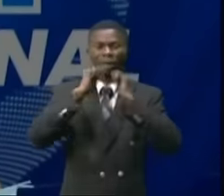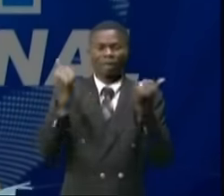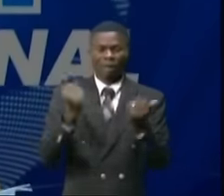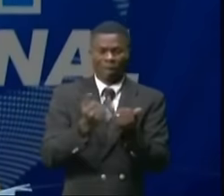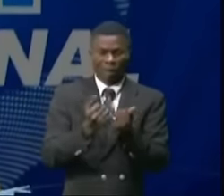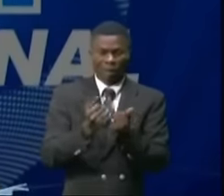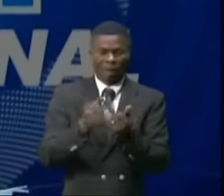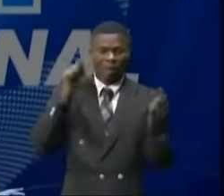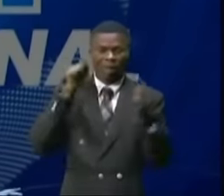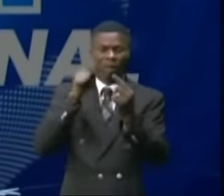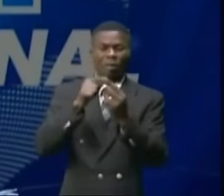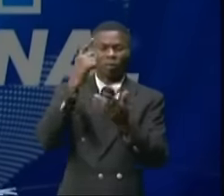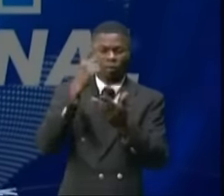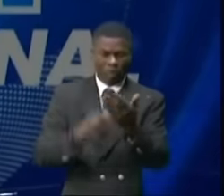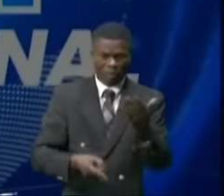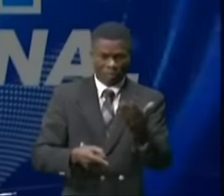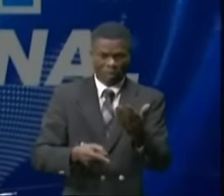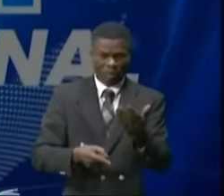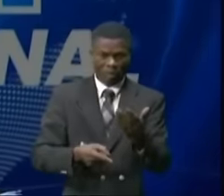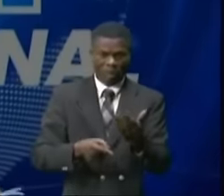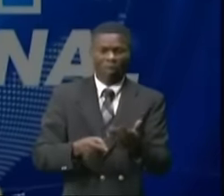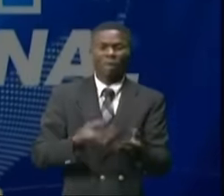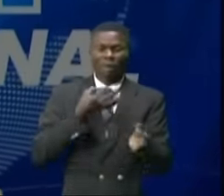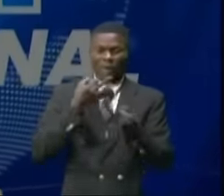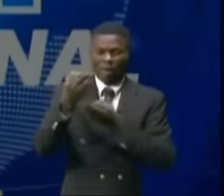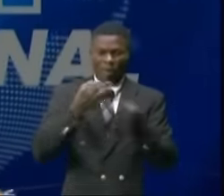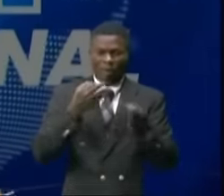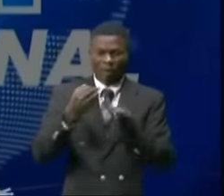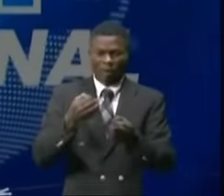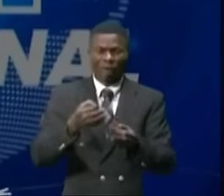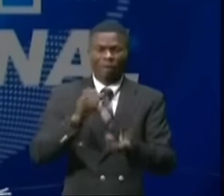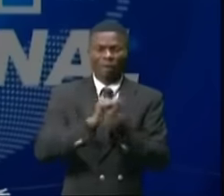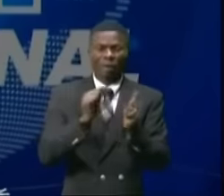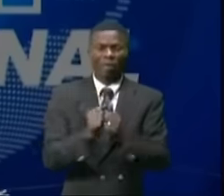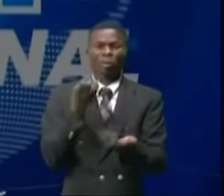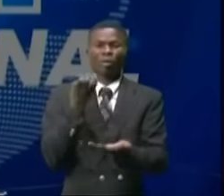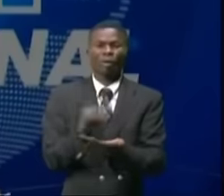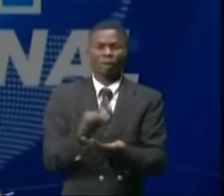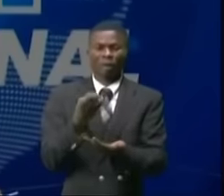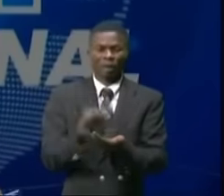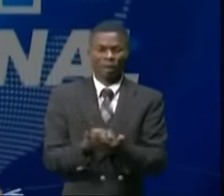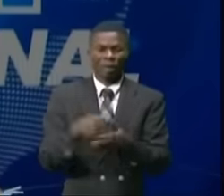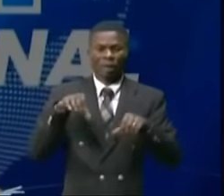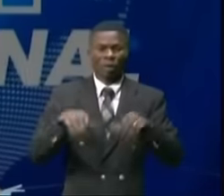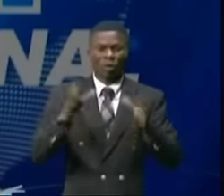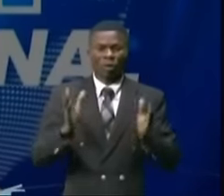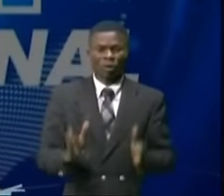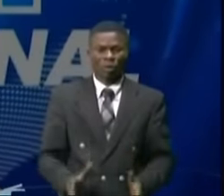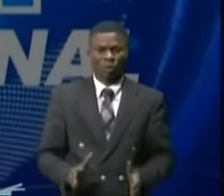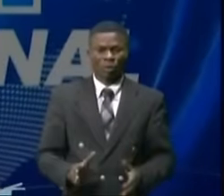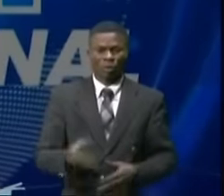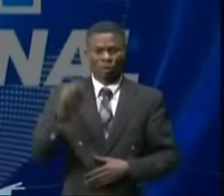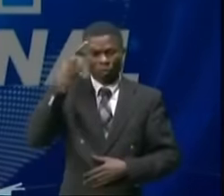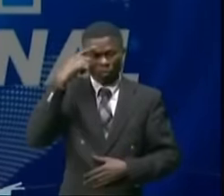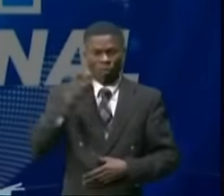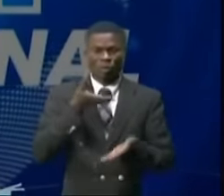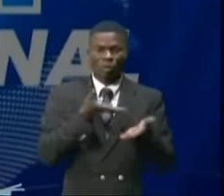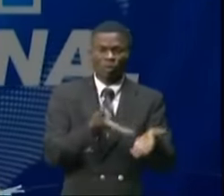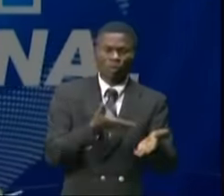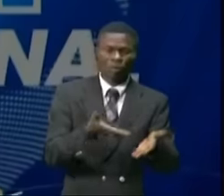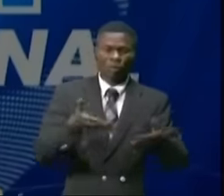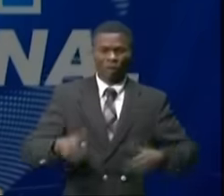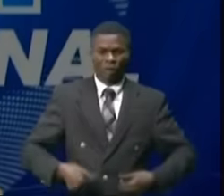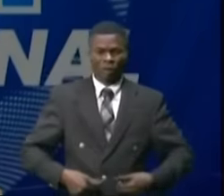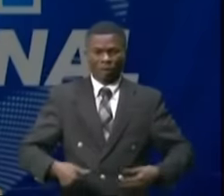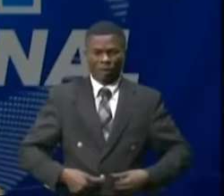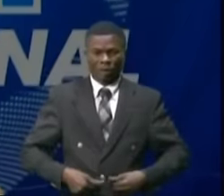s'est fixé l'objectif de redéfinir le modèle économique congolais pour favoriser les jeunes,